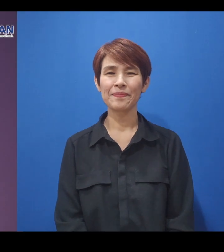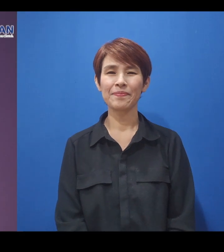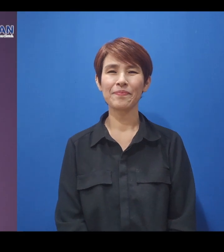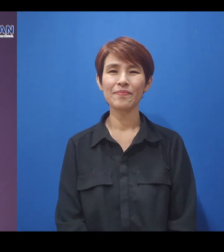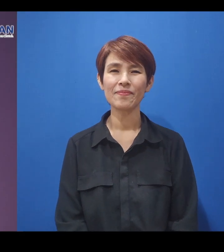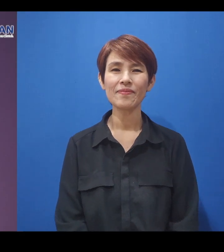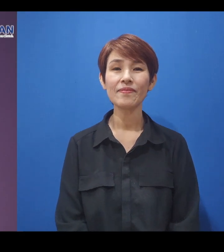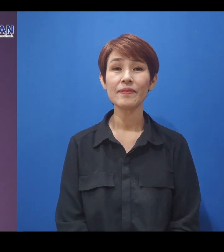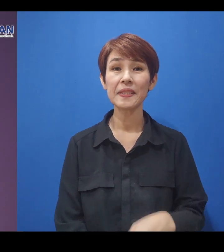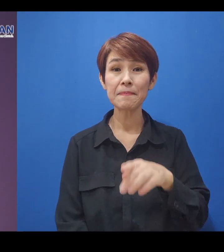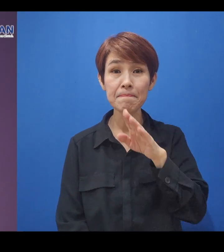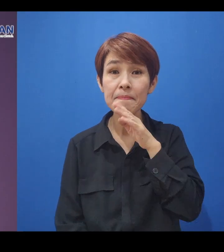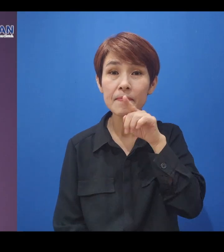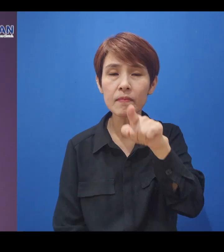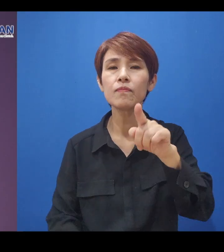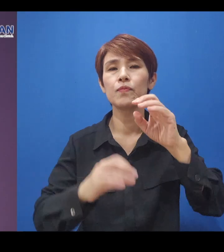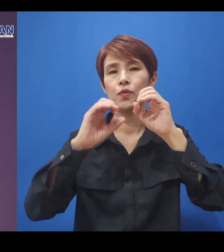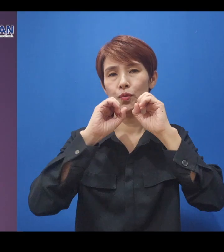이게 전도죠.